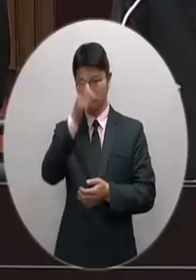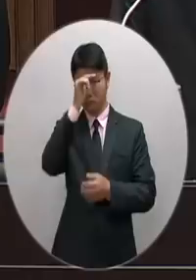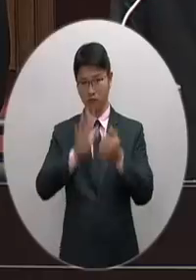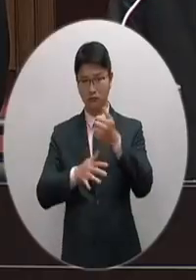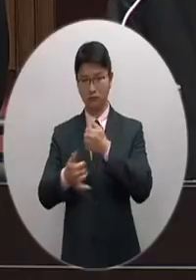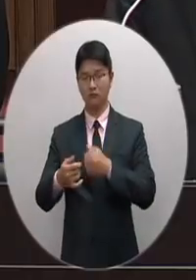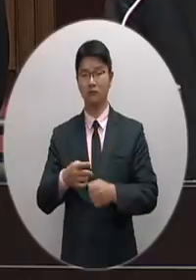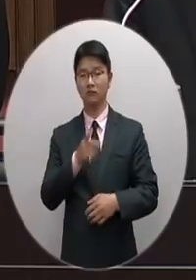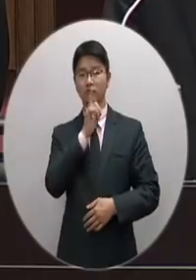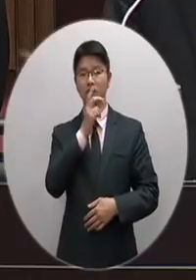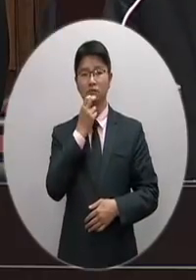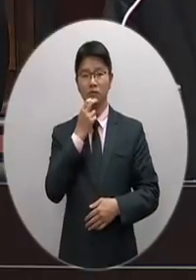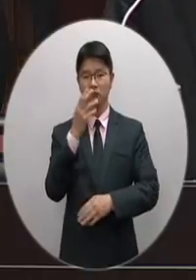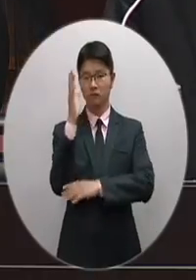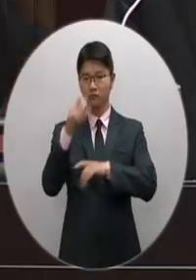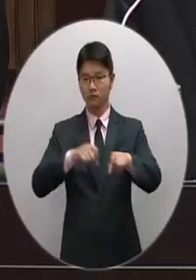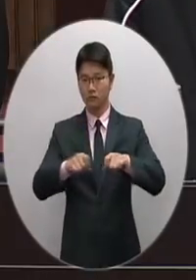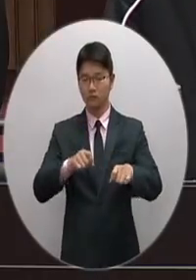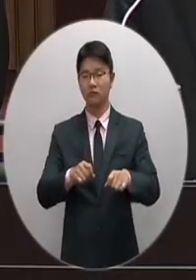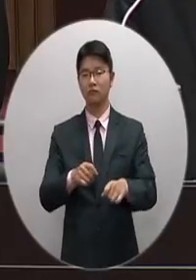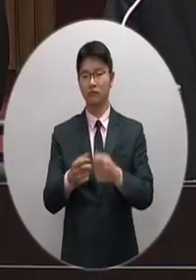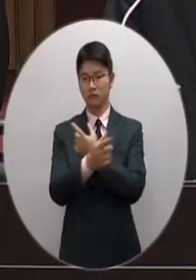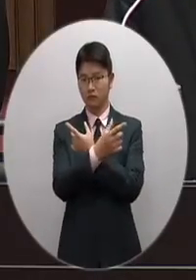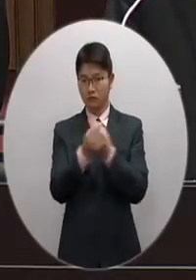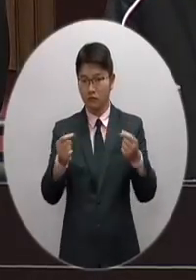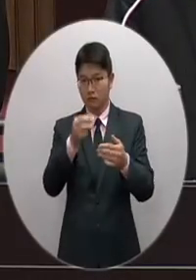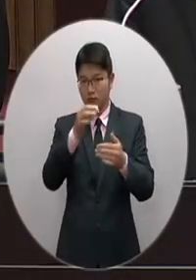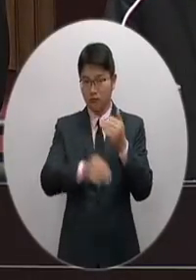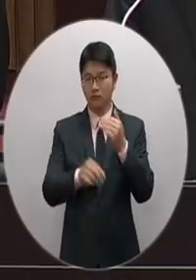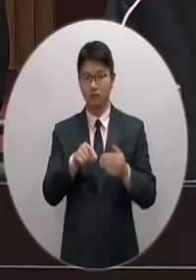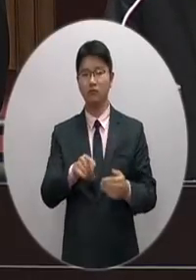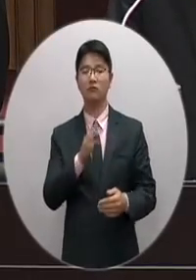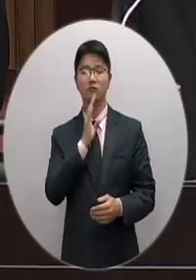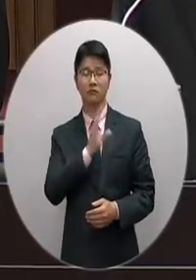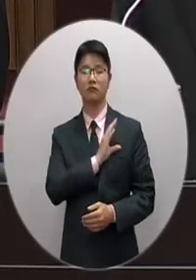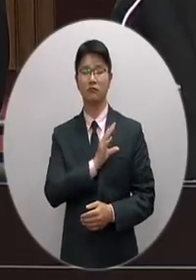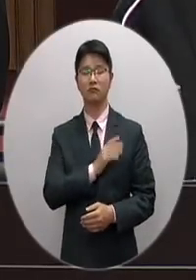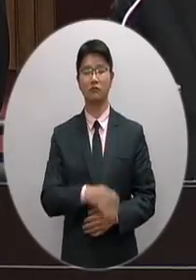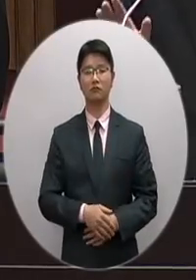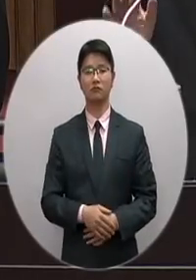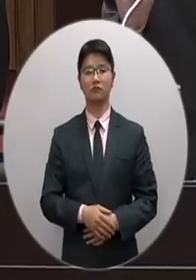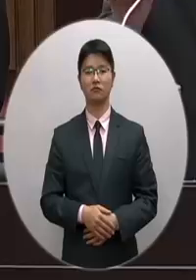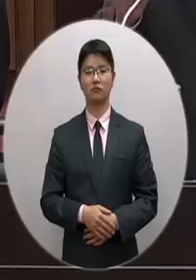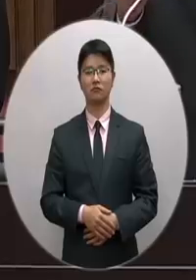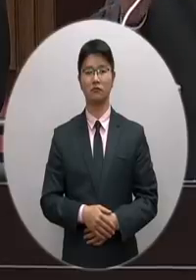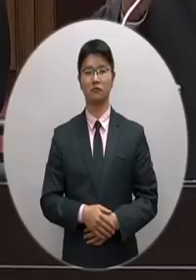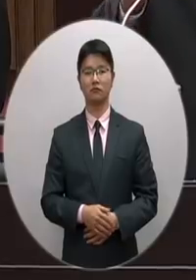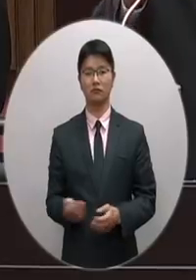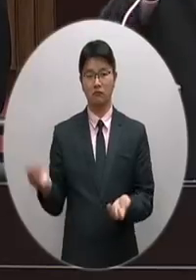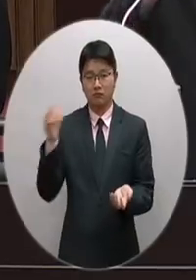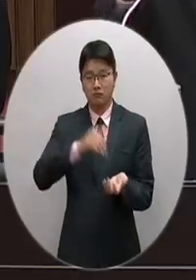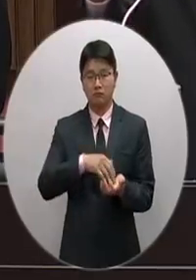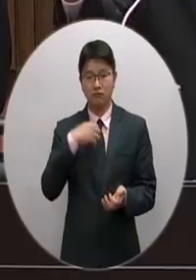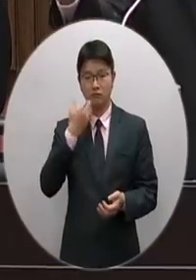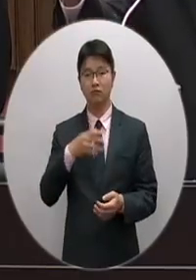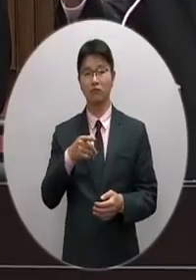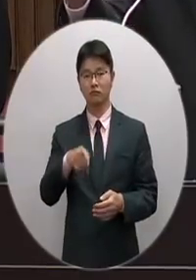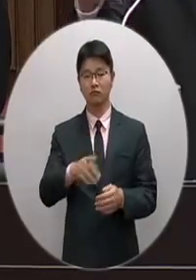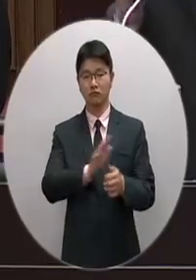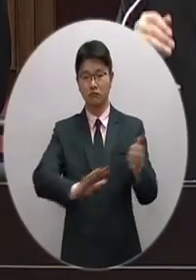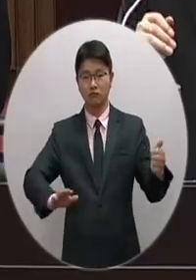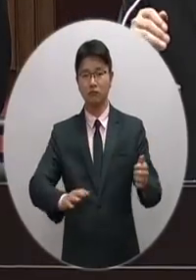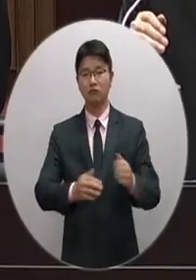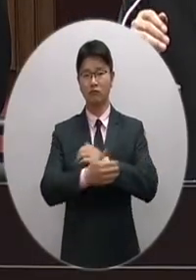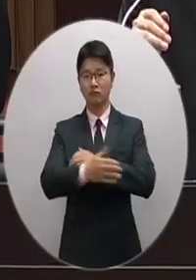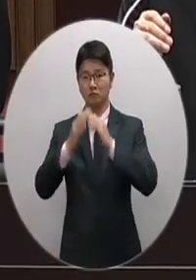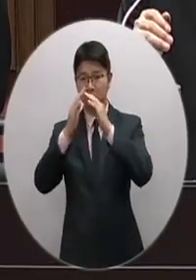就中央在制定政策采一致性的标准，这是必然的。 是， 但是呢，结果会不会造成各县市都一样，